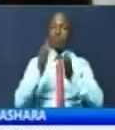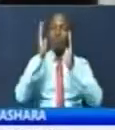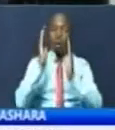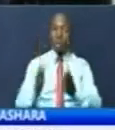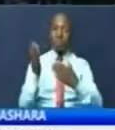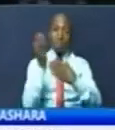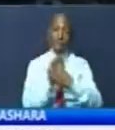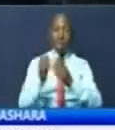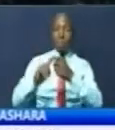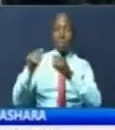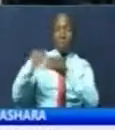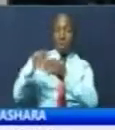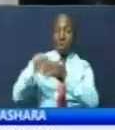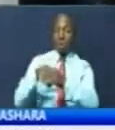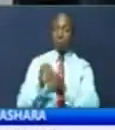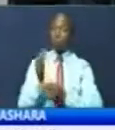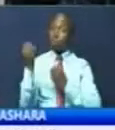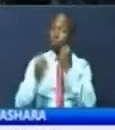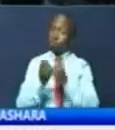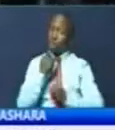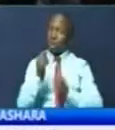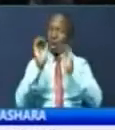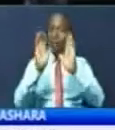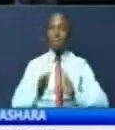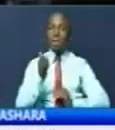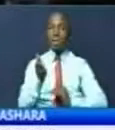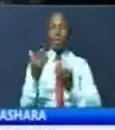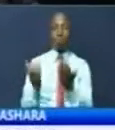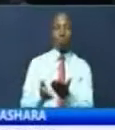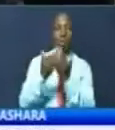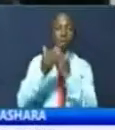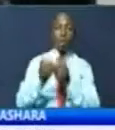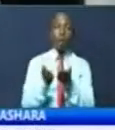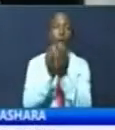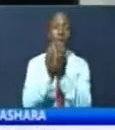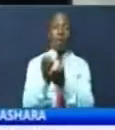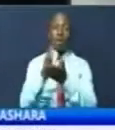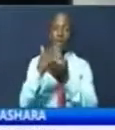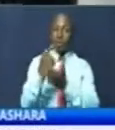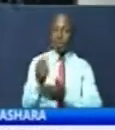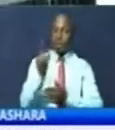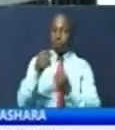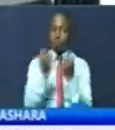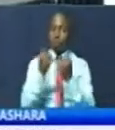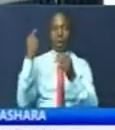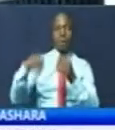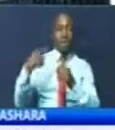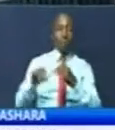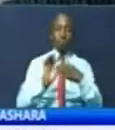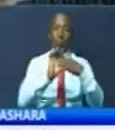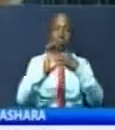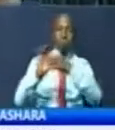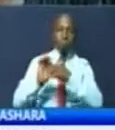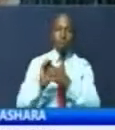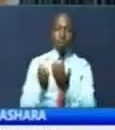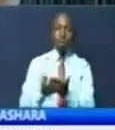bima. Kewe ameongeza kuwa kampeni hiyo itawezesha wadau wa sekta ya fedha na watunga sera kushirikiana katika kuwezesha